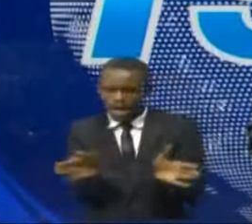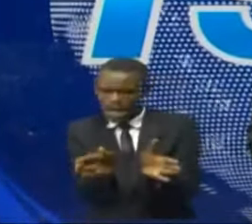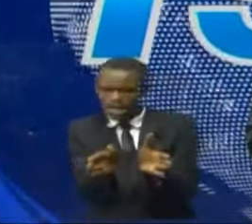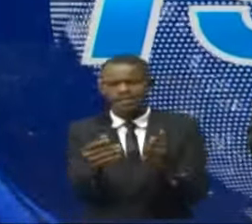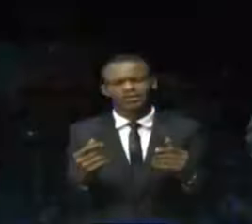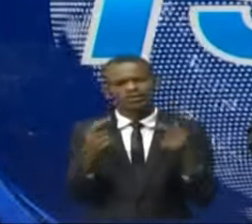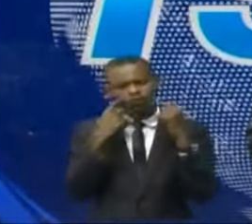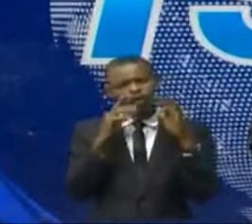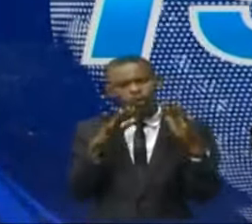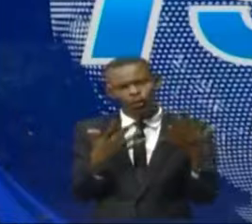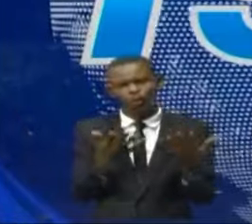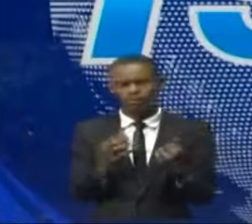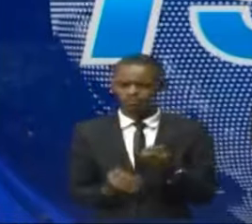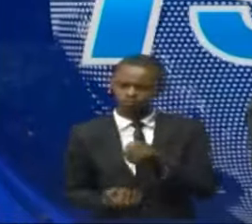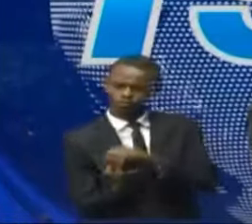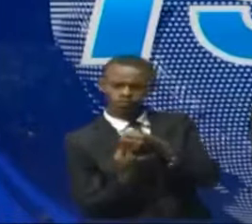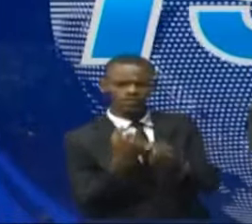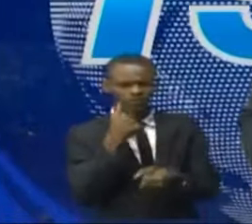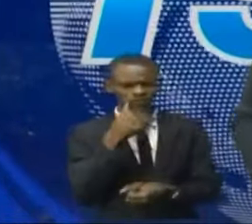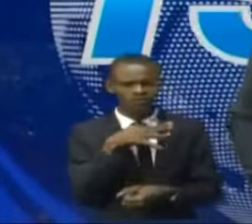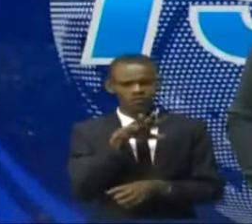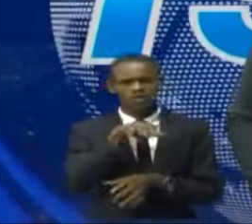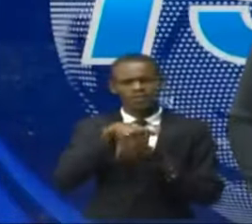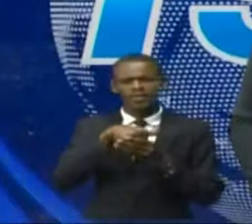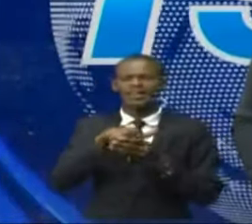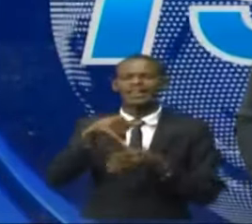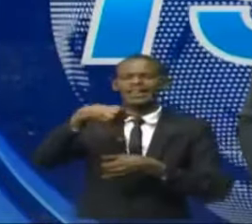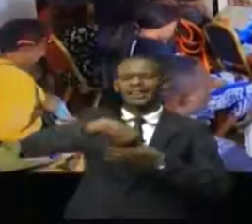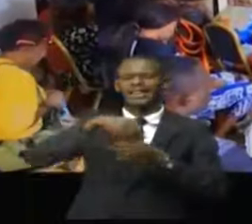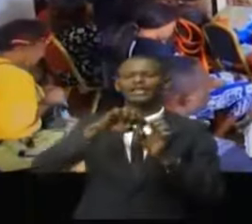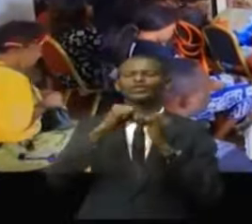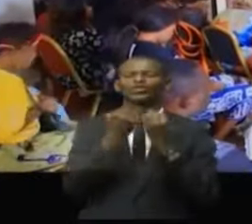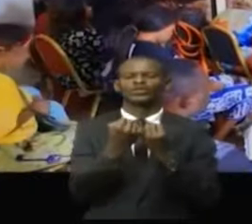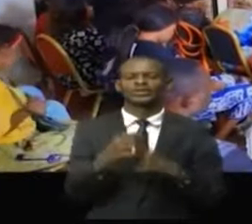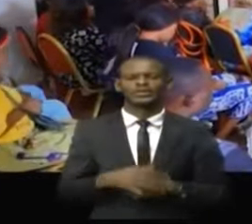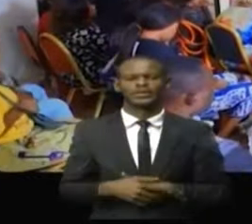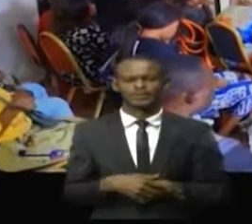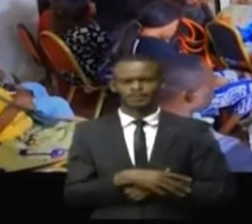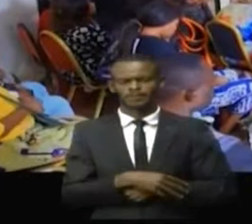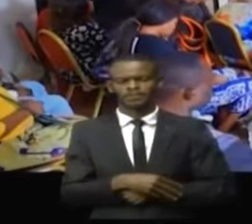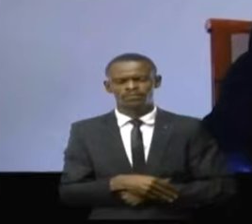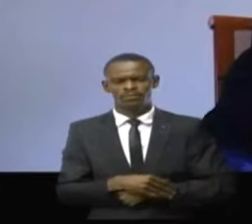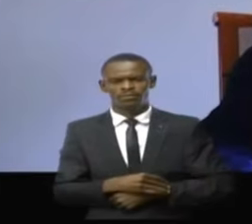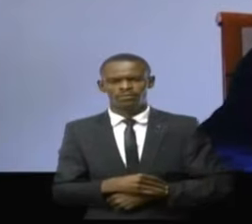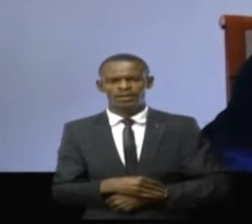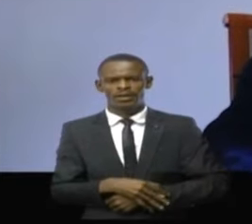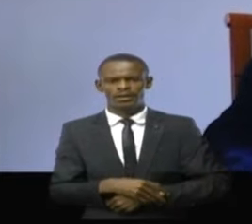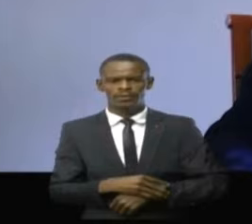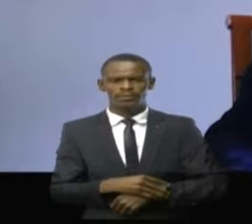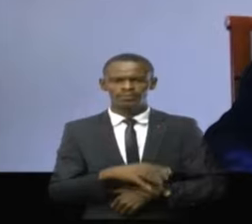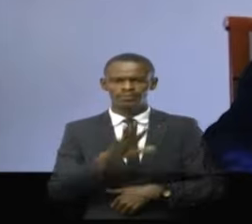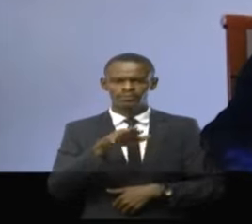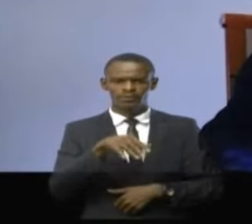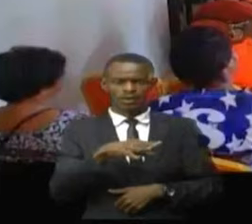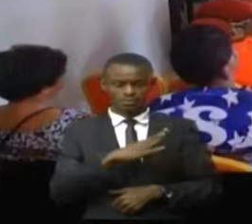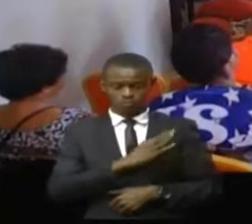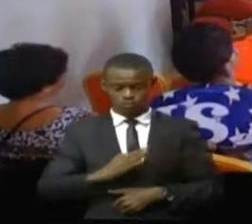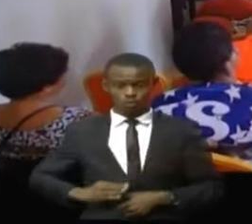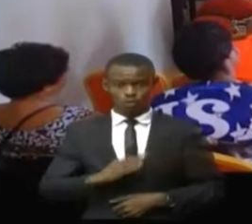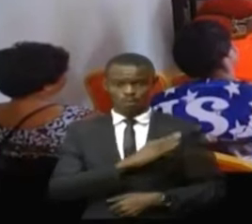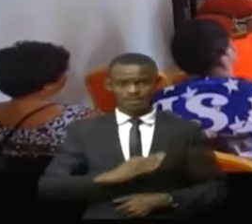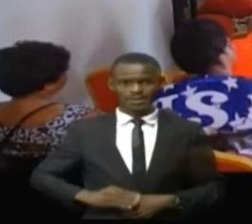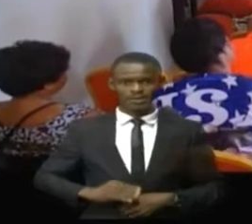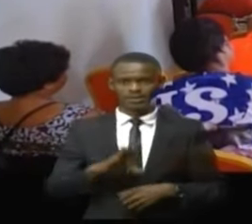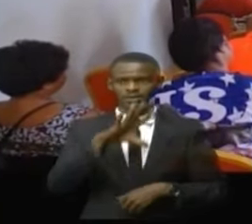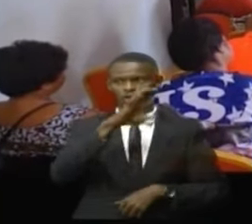une bonne intégration dans la société. Mamita Bangoulou. Le bourgmestre de la commune de Manica à Kolwezi, dans le